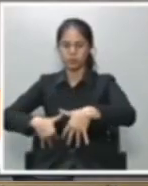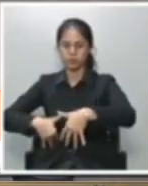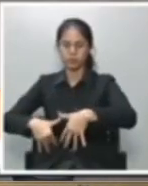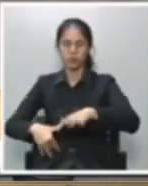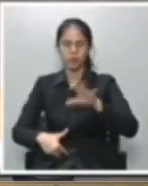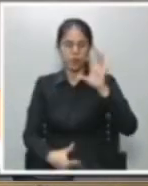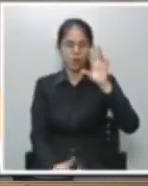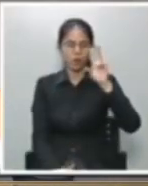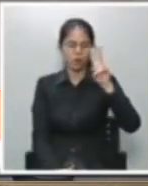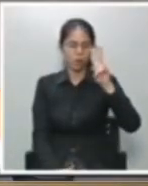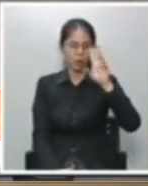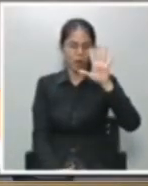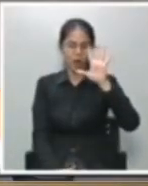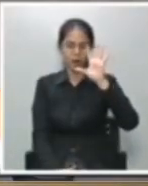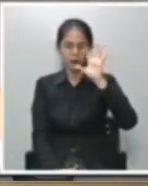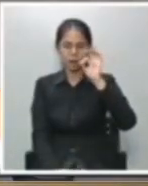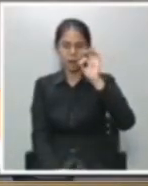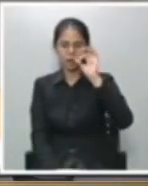าจากประชาชน